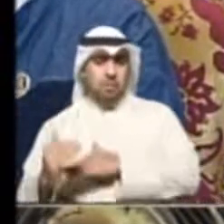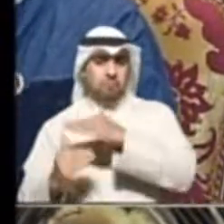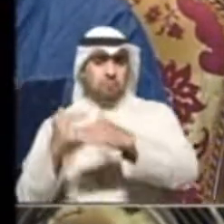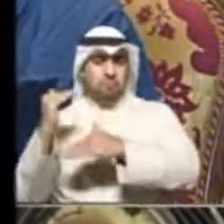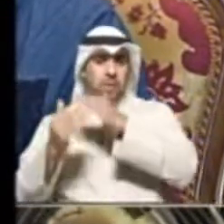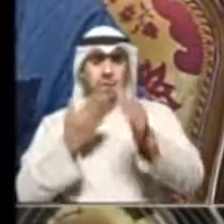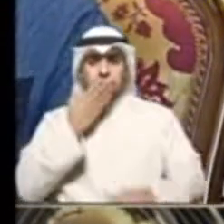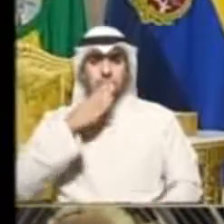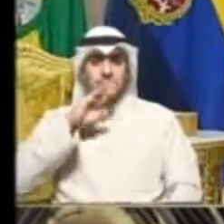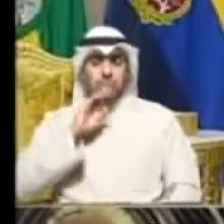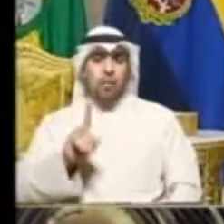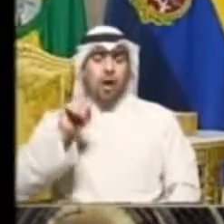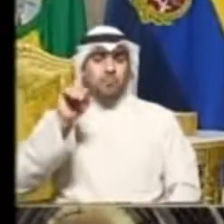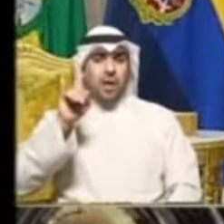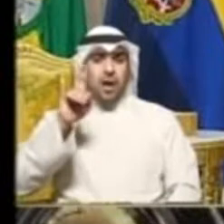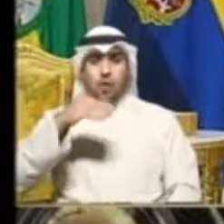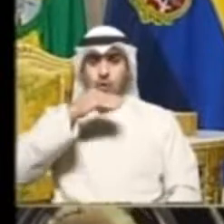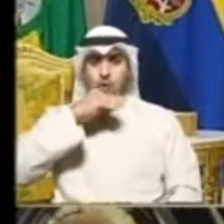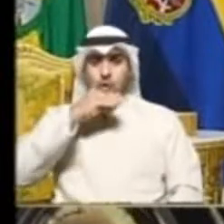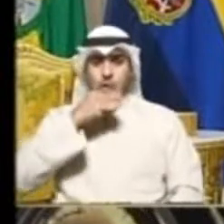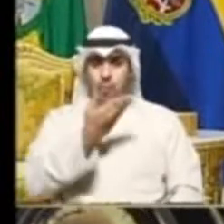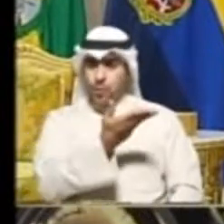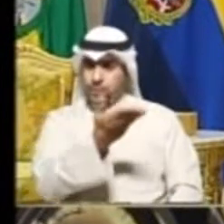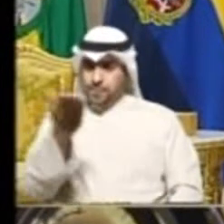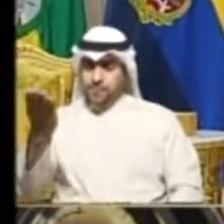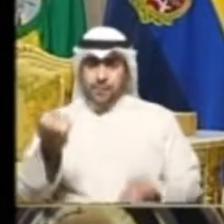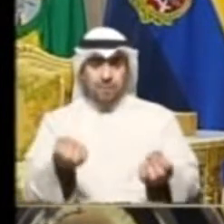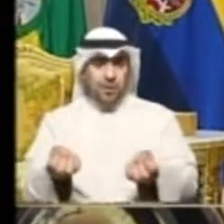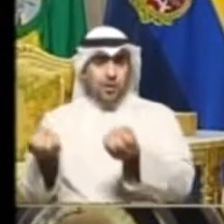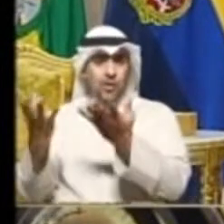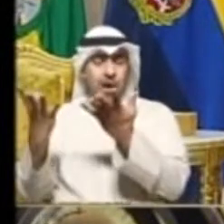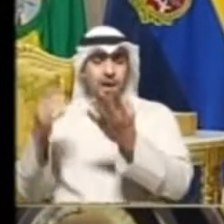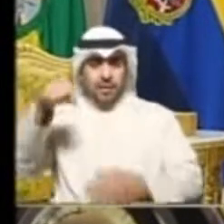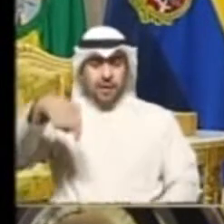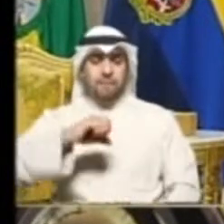آباؤهم إن شاء الله في جنة الخلد، جعلوا أبنائهم